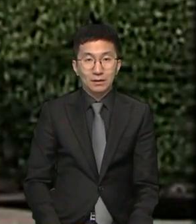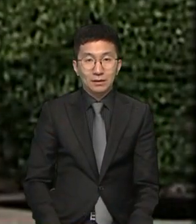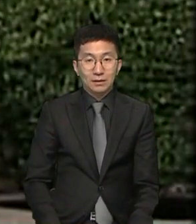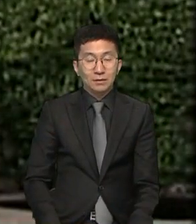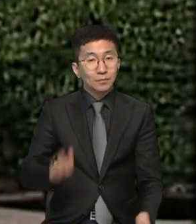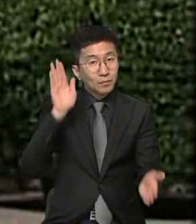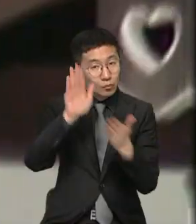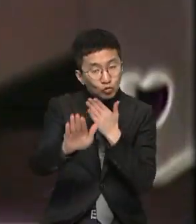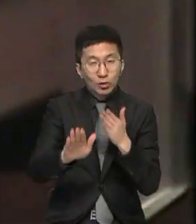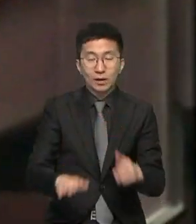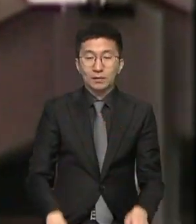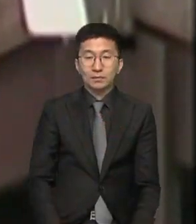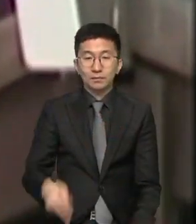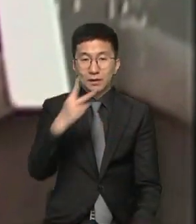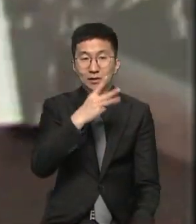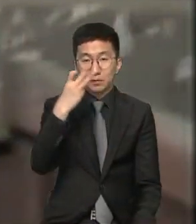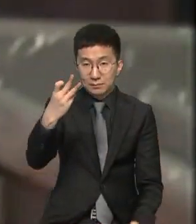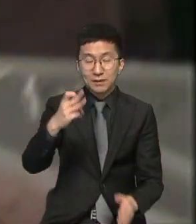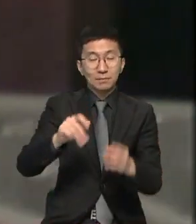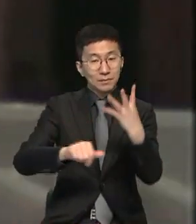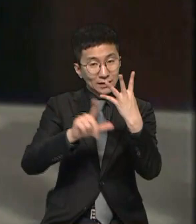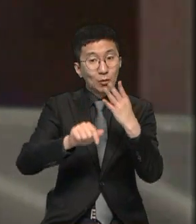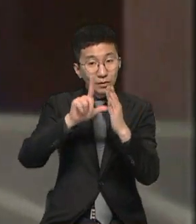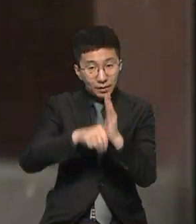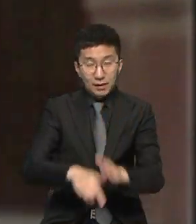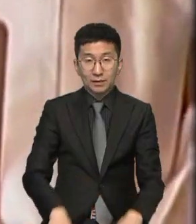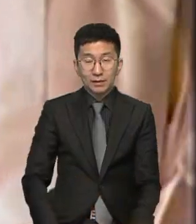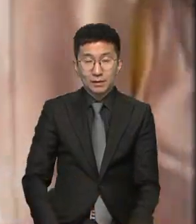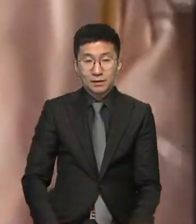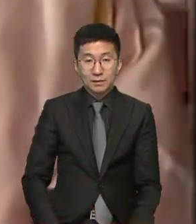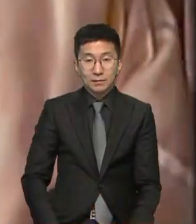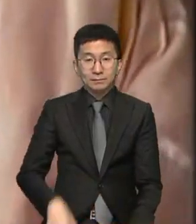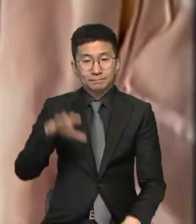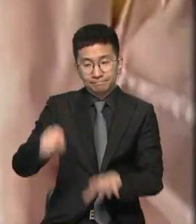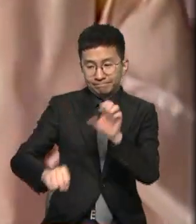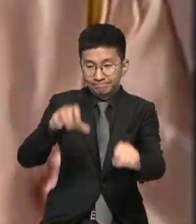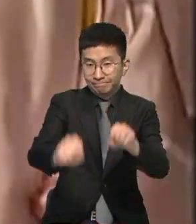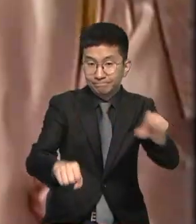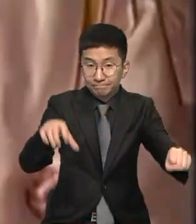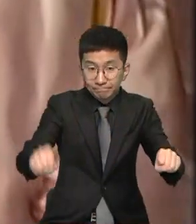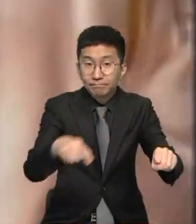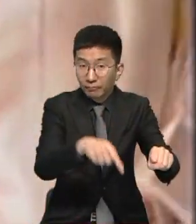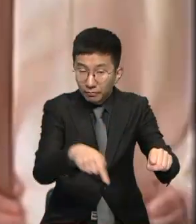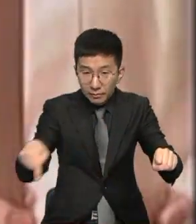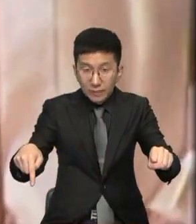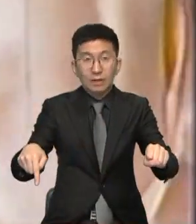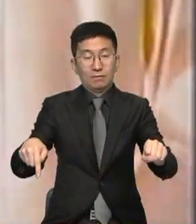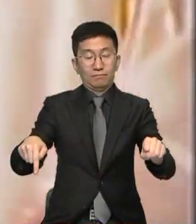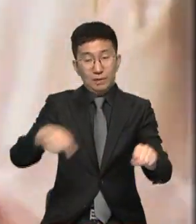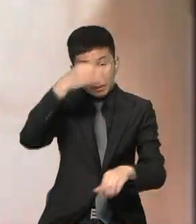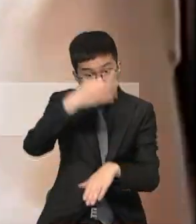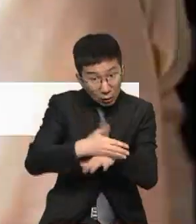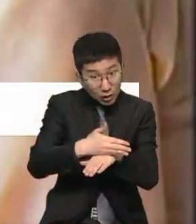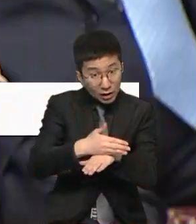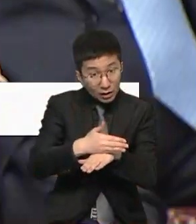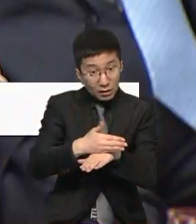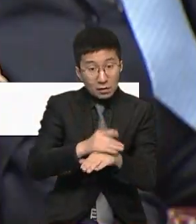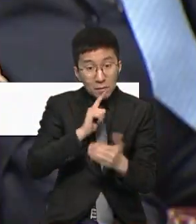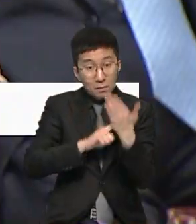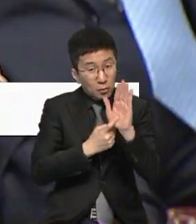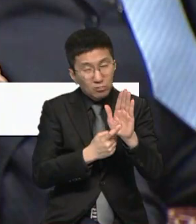그러다 집권 2기인 2013년 4월에는 식민 지배를 사과하는 내용의 무라야마 담화를 부정합니다.